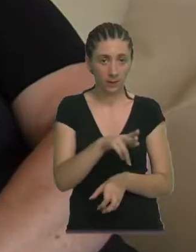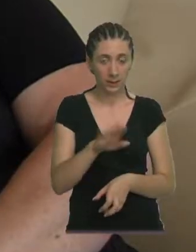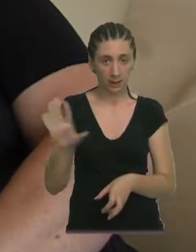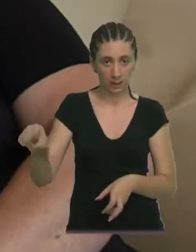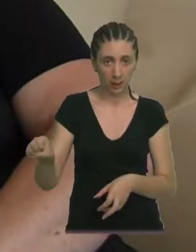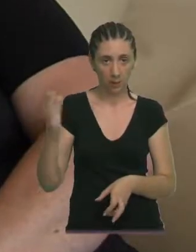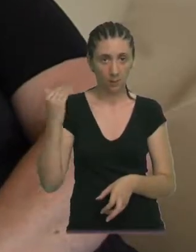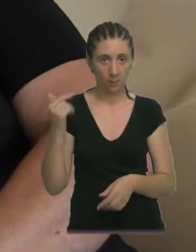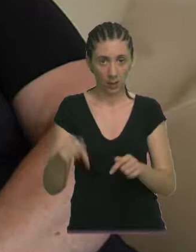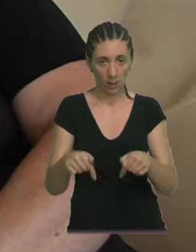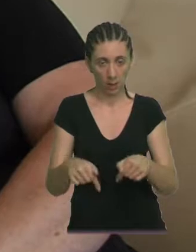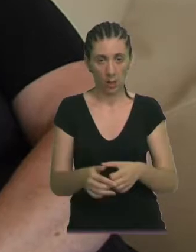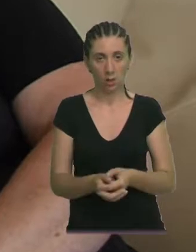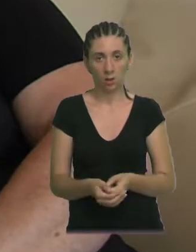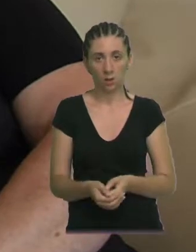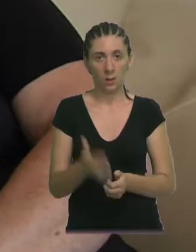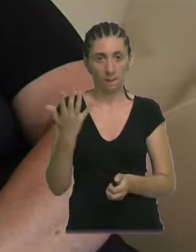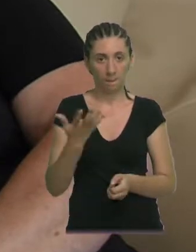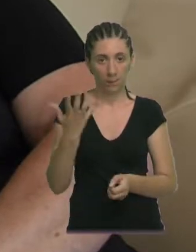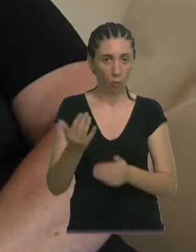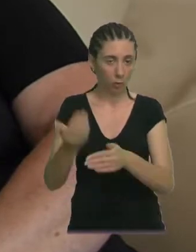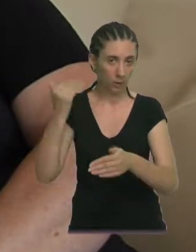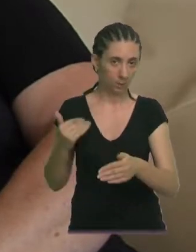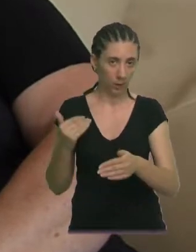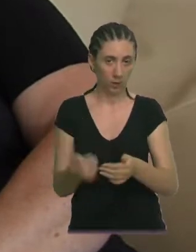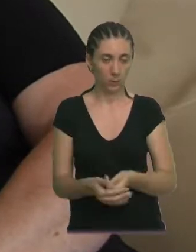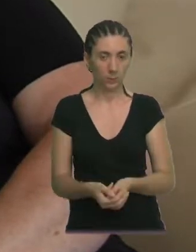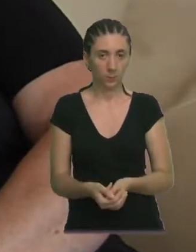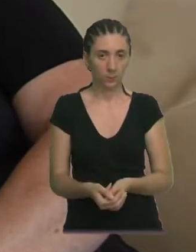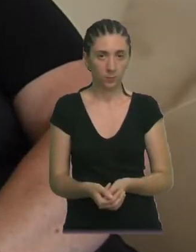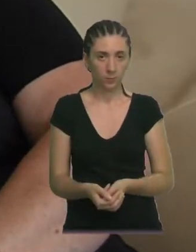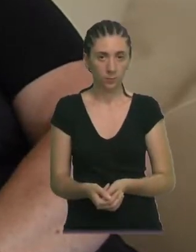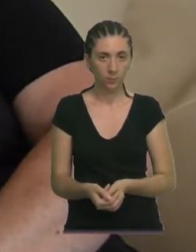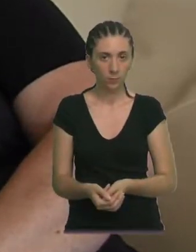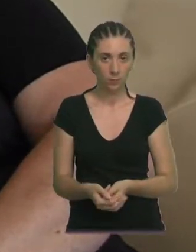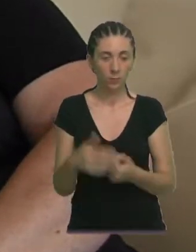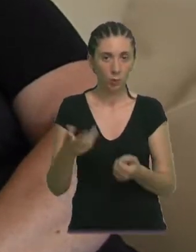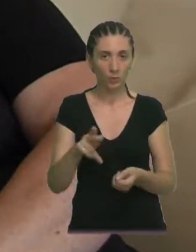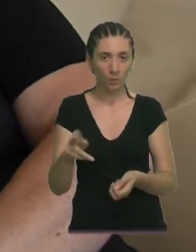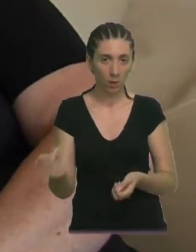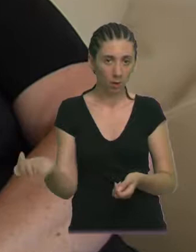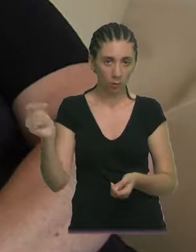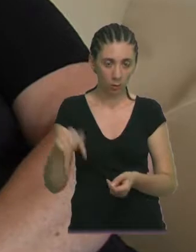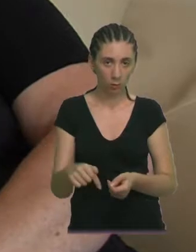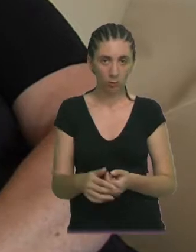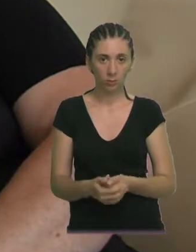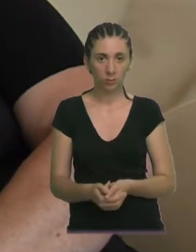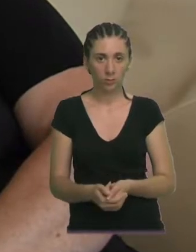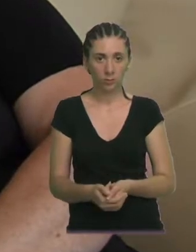sestra njihova bila kod nas već 5 godina prije toga. I tako da su on, braća došla